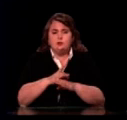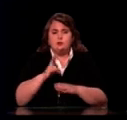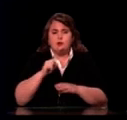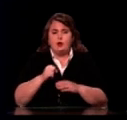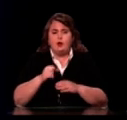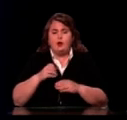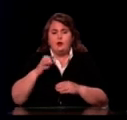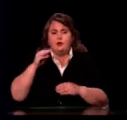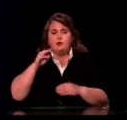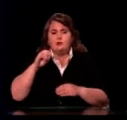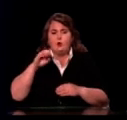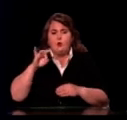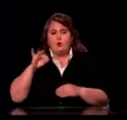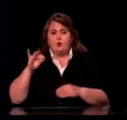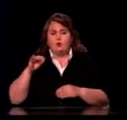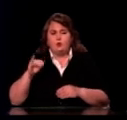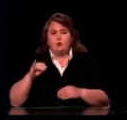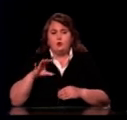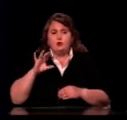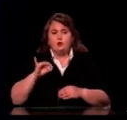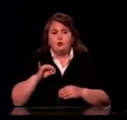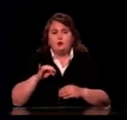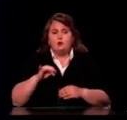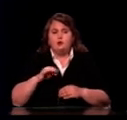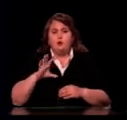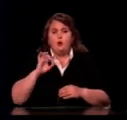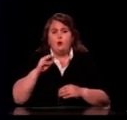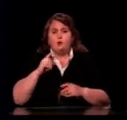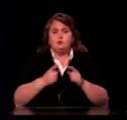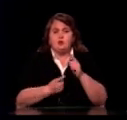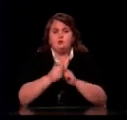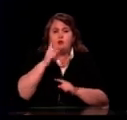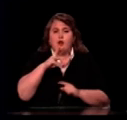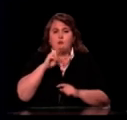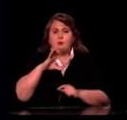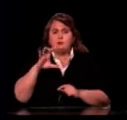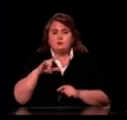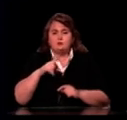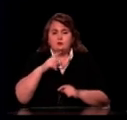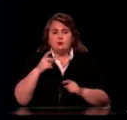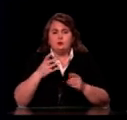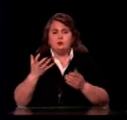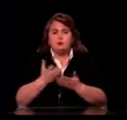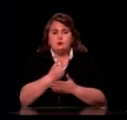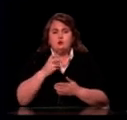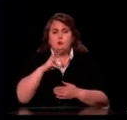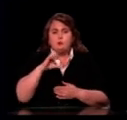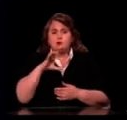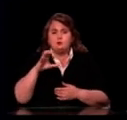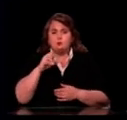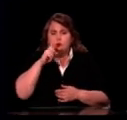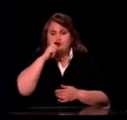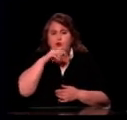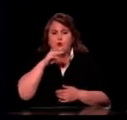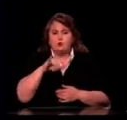теоретическую. Для этого вы должны от исходной массы анилина найти массу кислоты, это